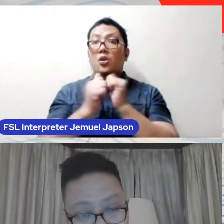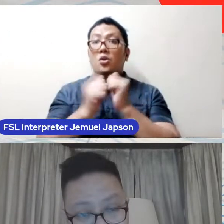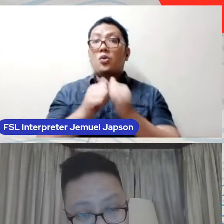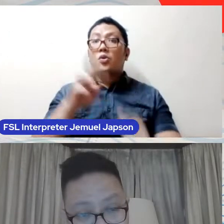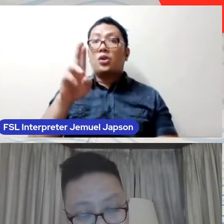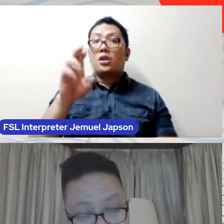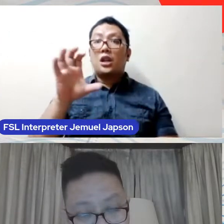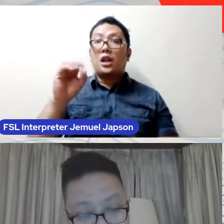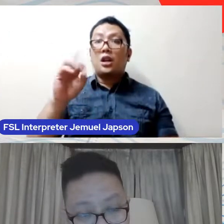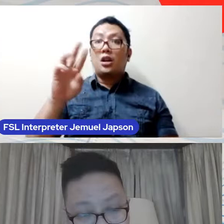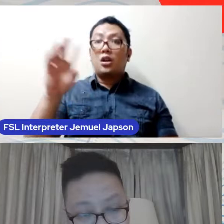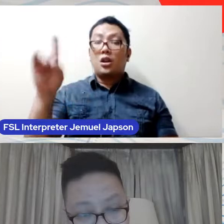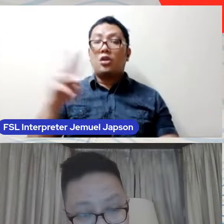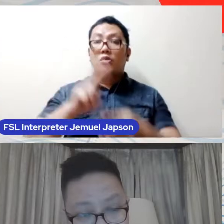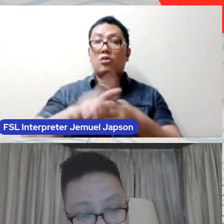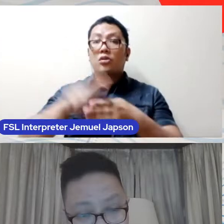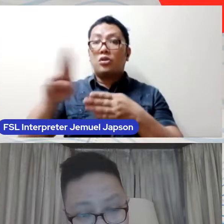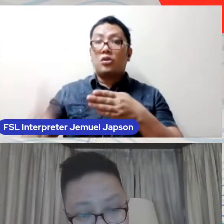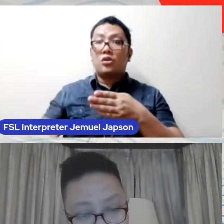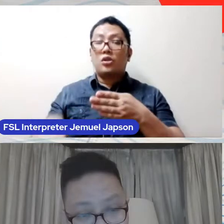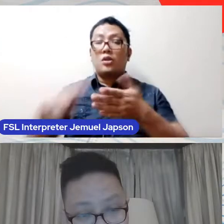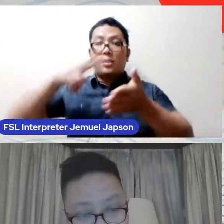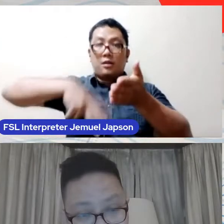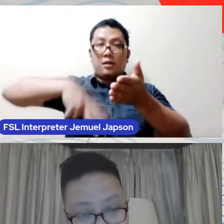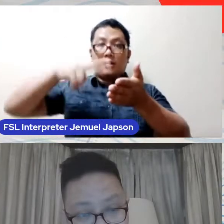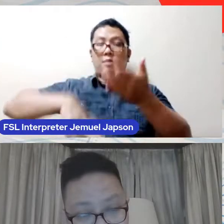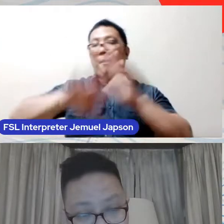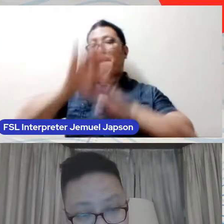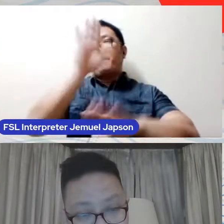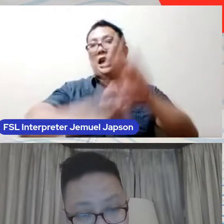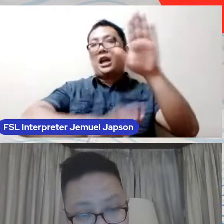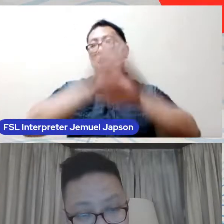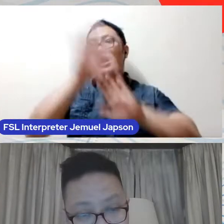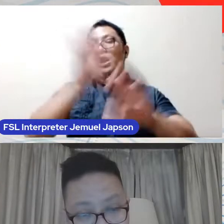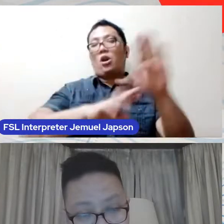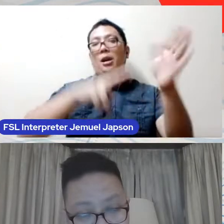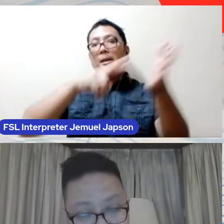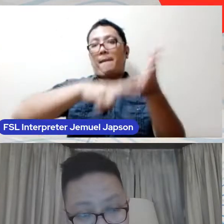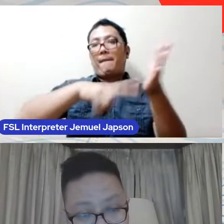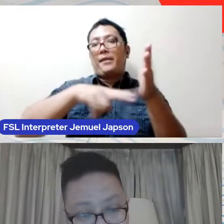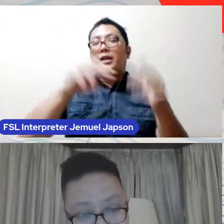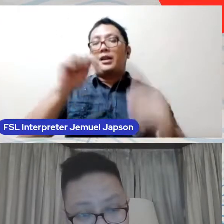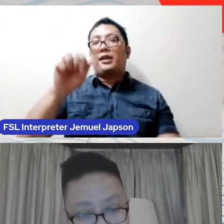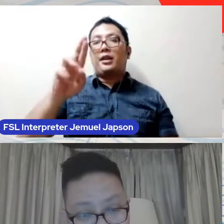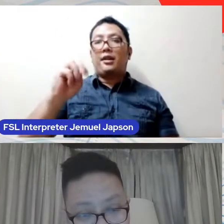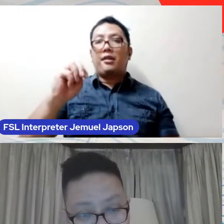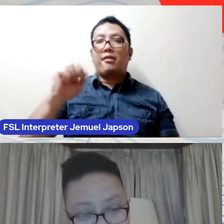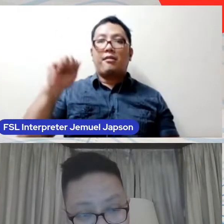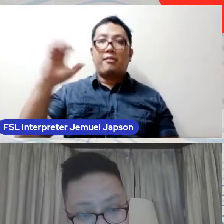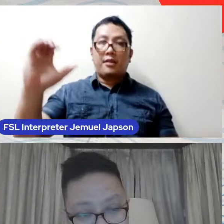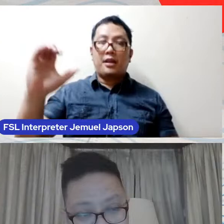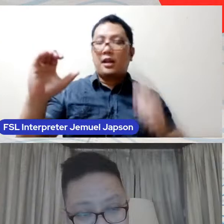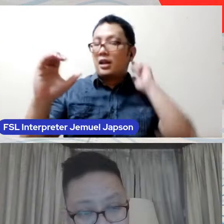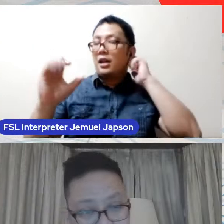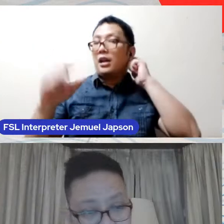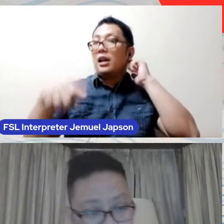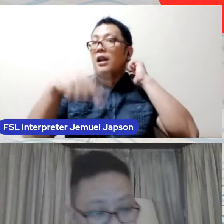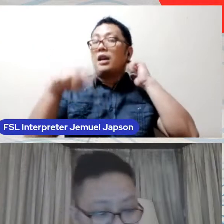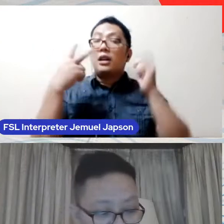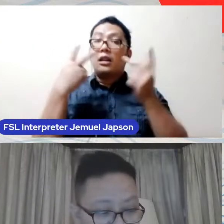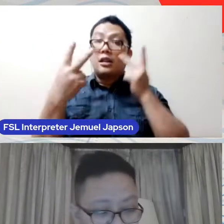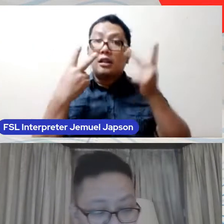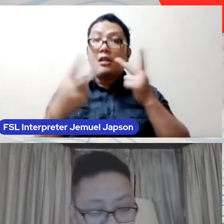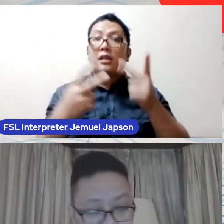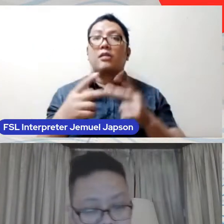na resulta ng pagbabasa, ng manual na pagbabasa ng ating RMAT. So yan ang gagamit ng kanilang mata at ang kanilang